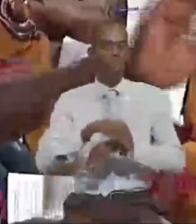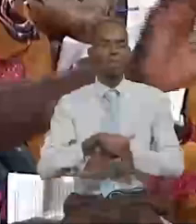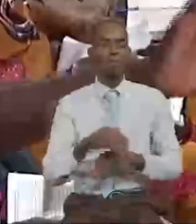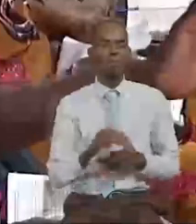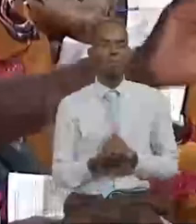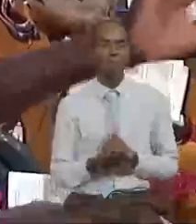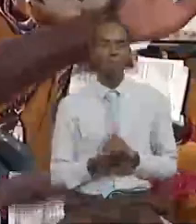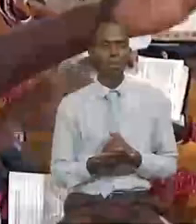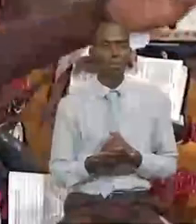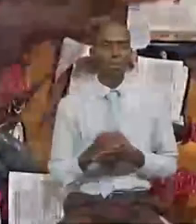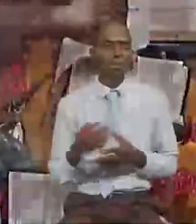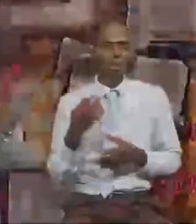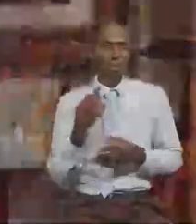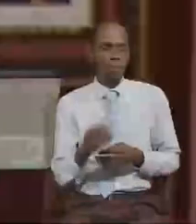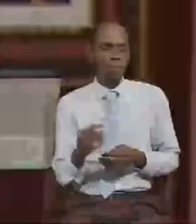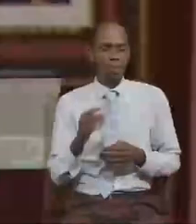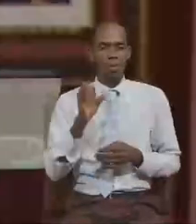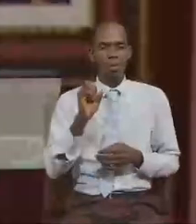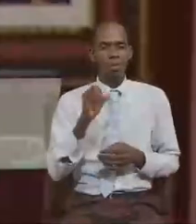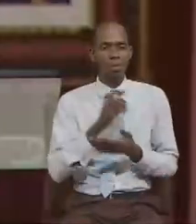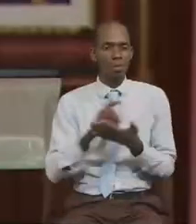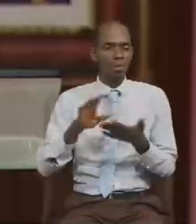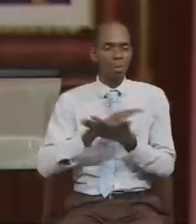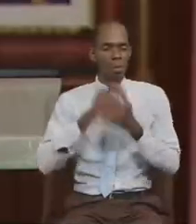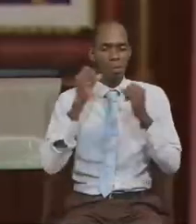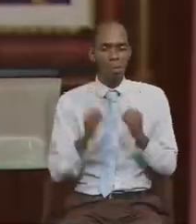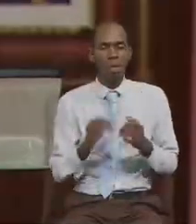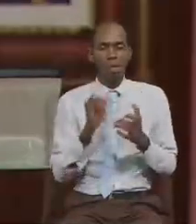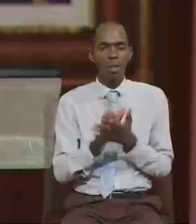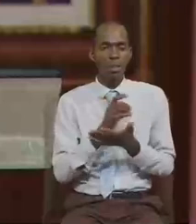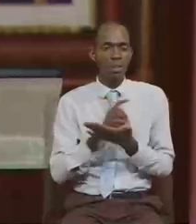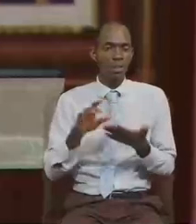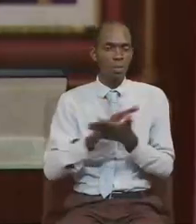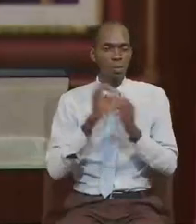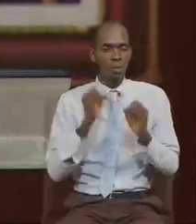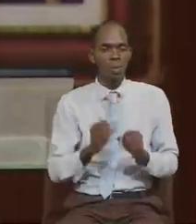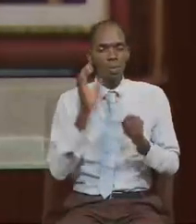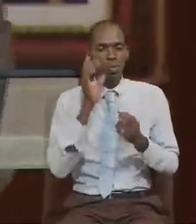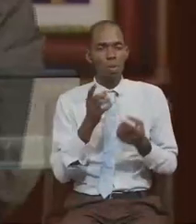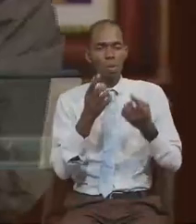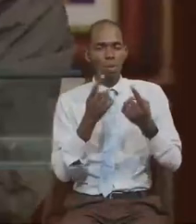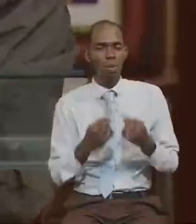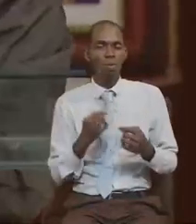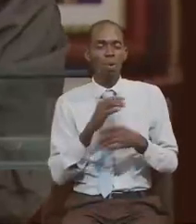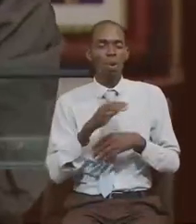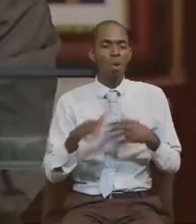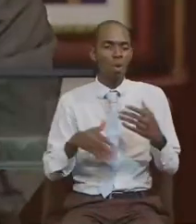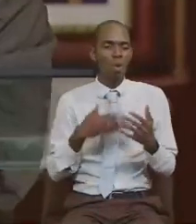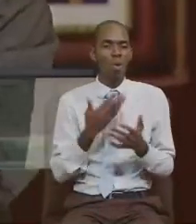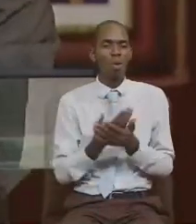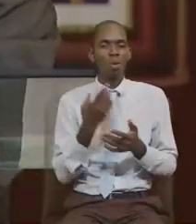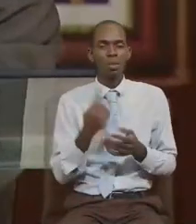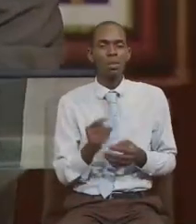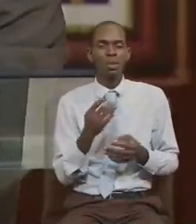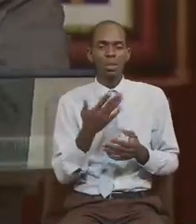la puissance surnaturelle, cette puissance surnaturelle viendra, toutes ces personnalités maléfiques